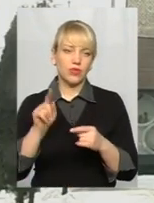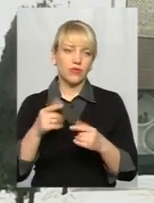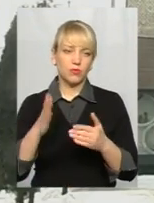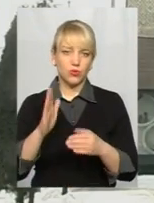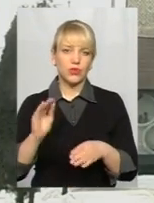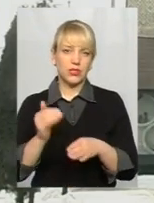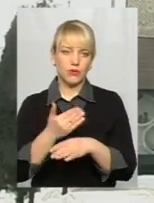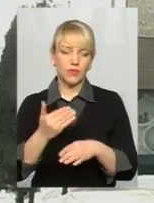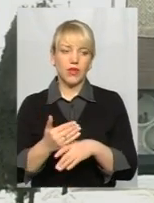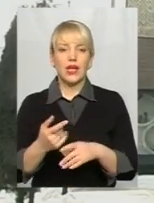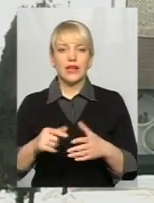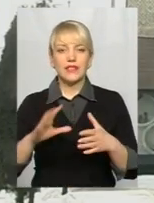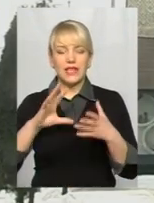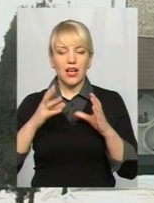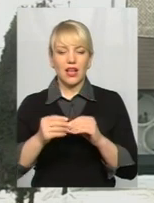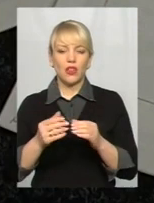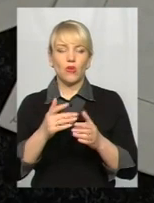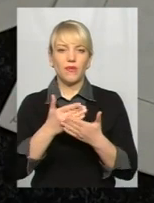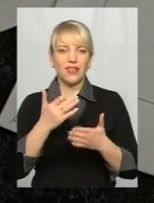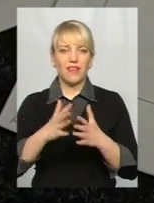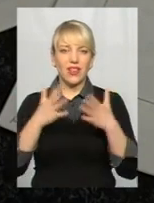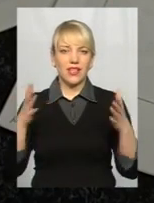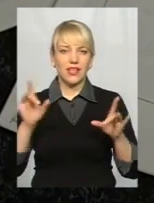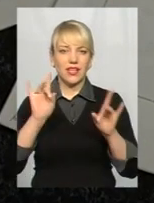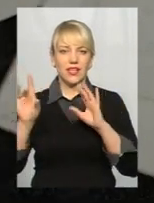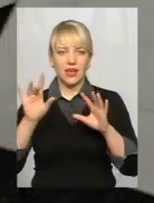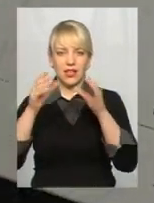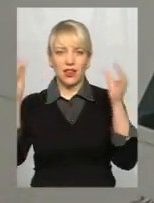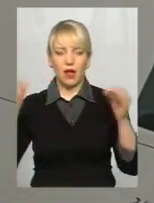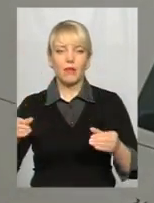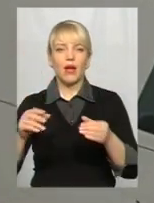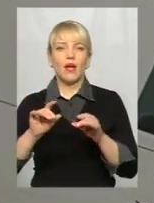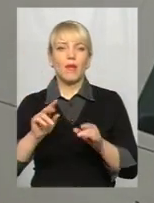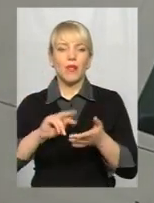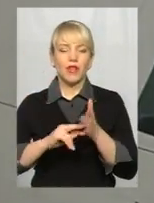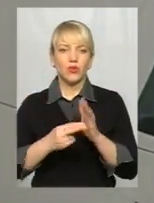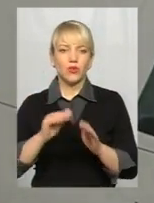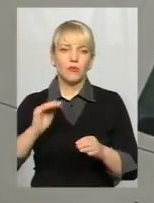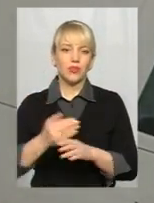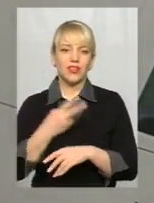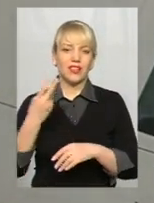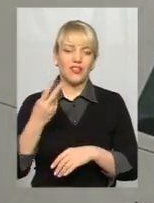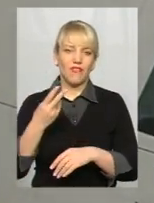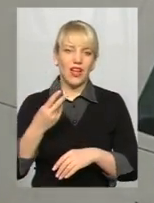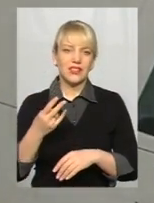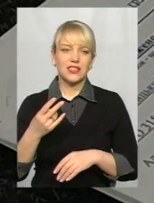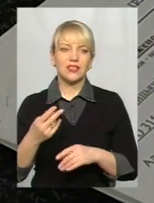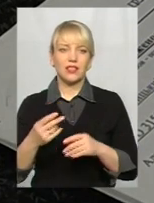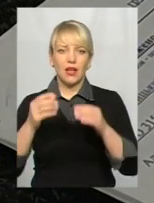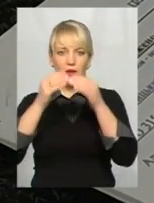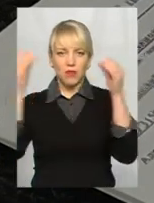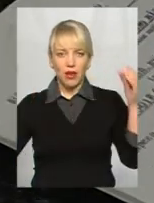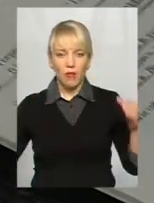серед місця від великих рекламних конструкцій у Хмельницькому планують демонтувати 20 бікбордів розміром 3 на 6 метрів.